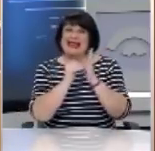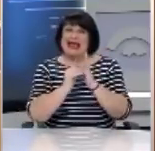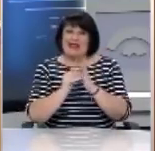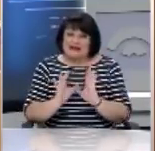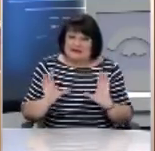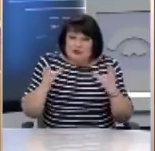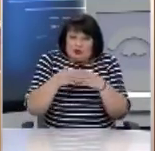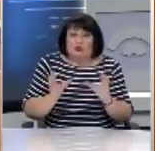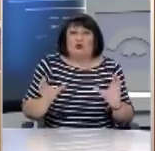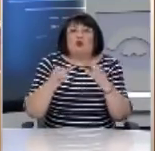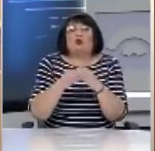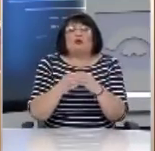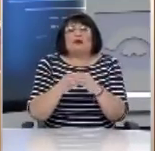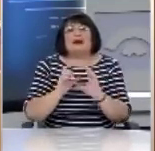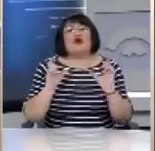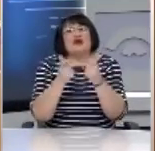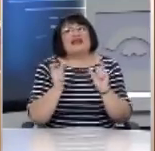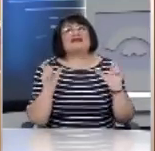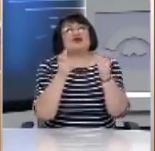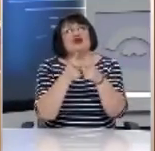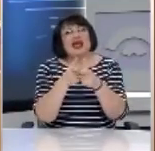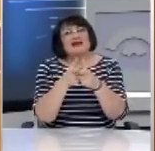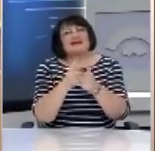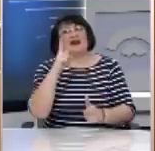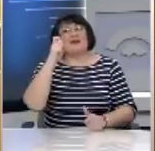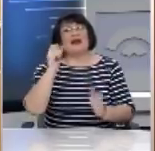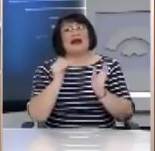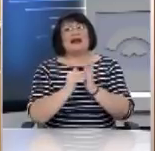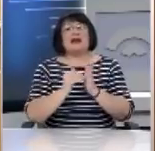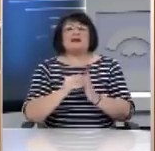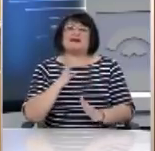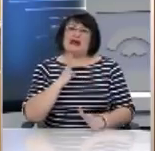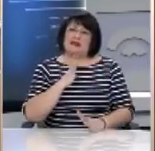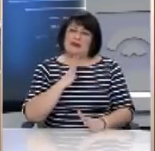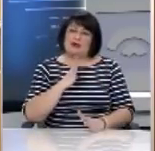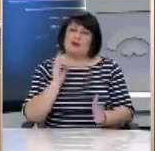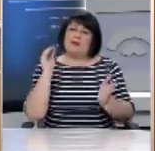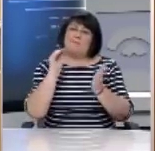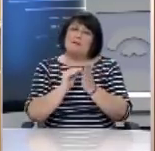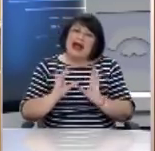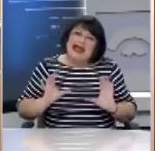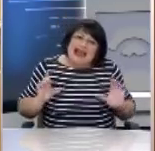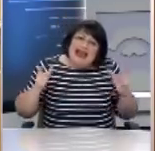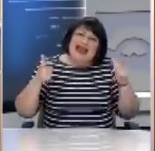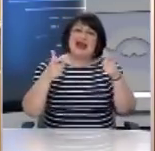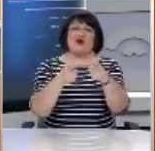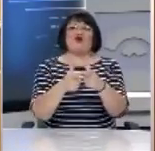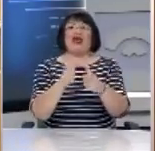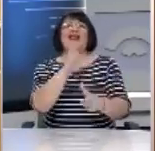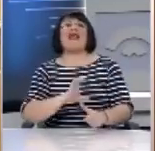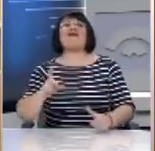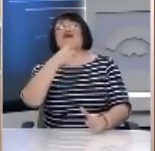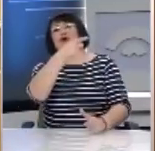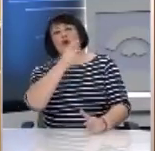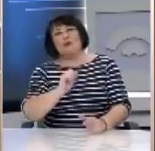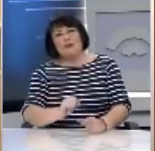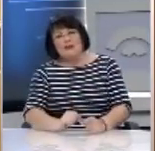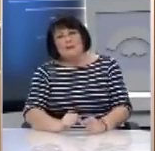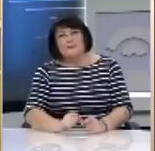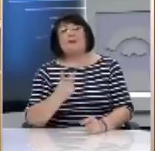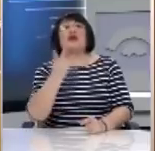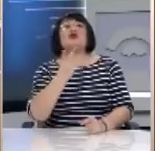επανενώσεις οικογενειών, φύγαν δηλαδή πάνω από 10.000 άνθρωποι για να επανενωθούν με τις οικογένειές που βρίσκονταν στην Ευρώπη και έγιναν